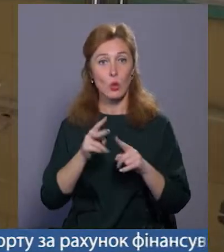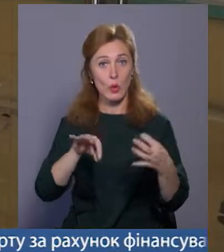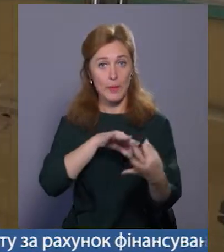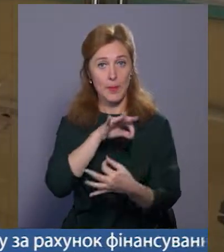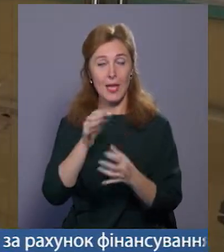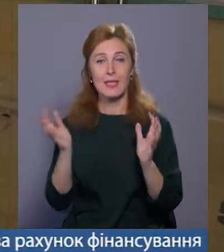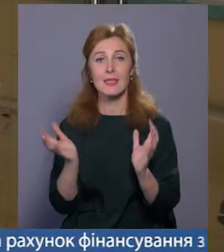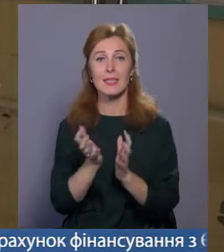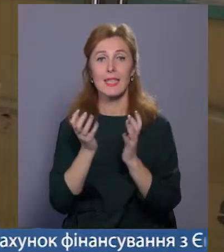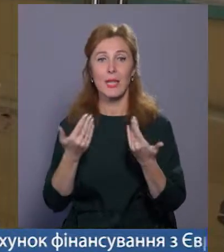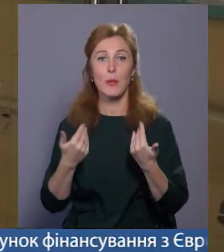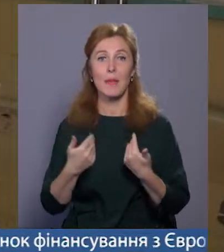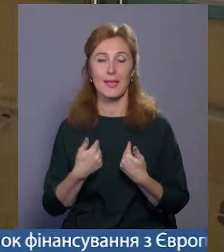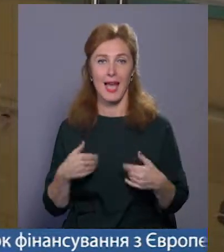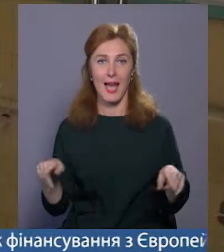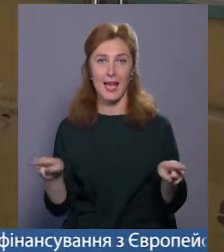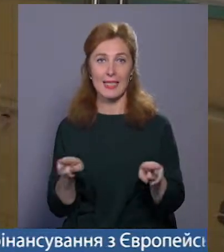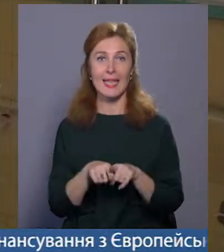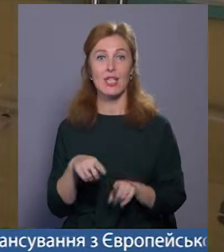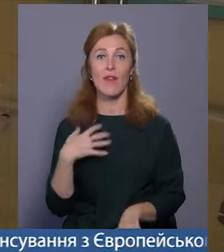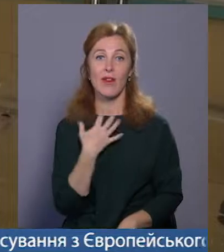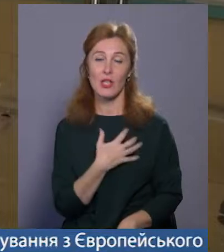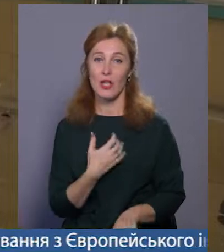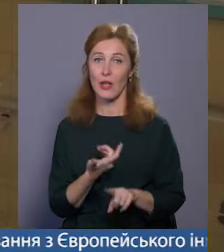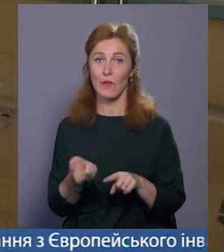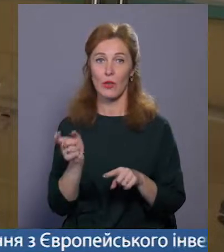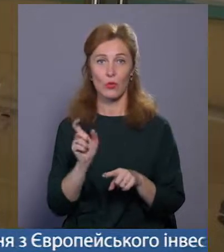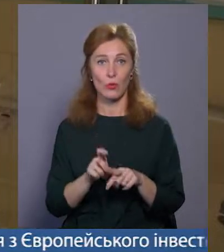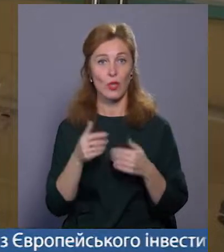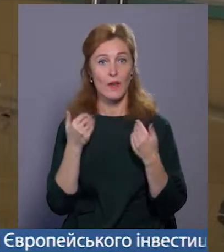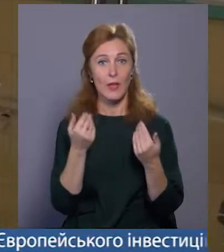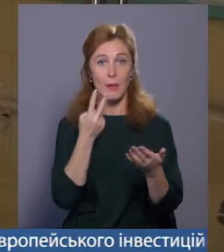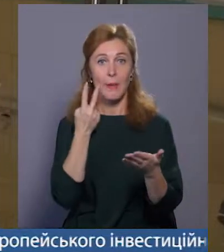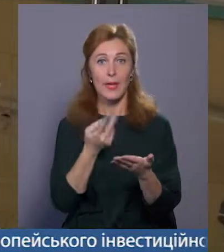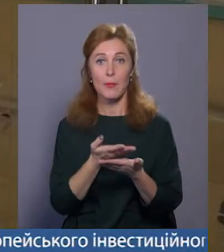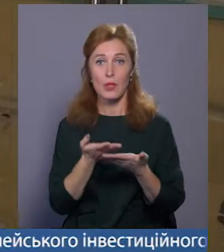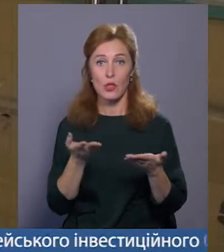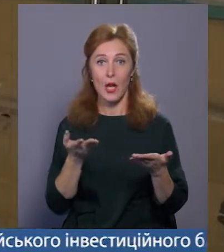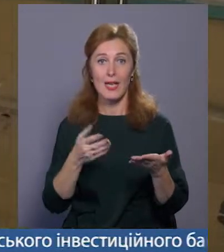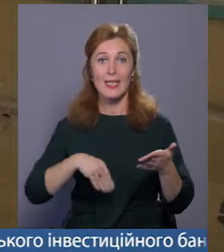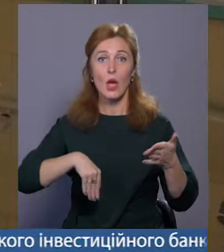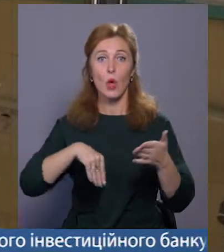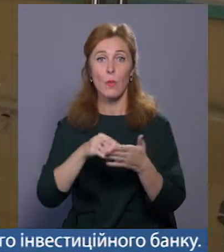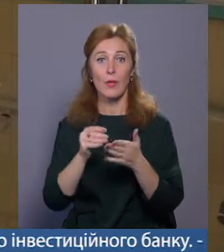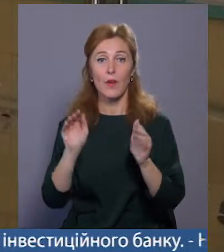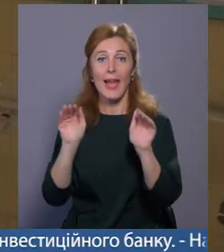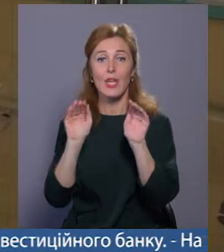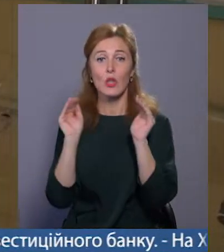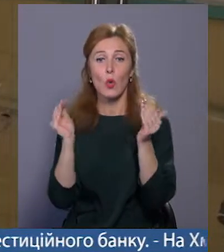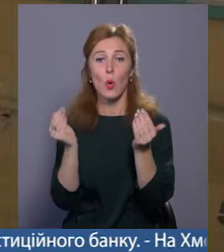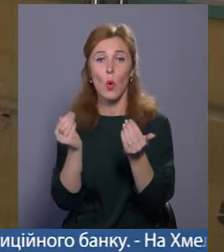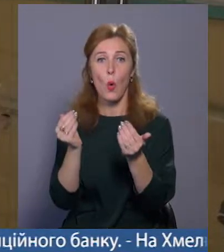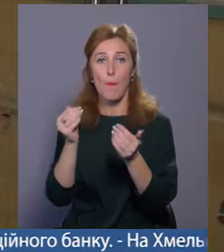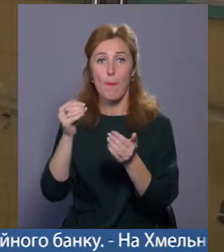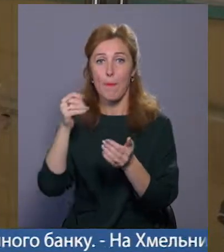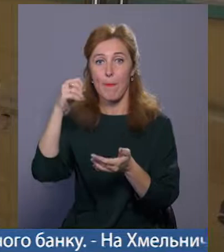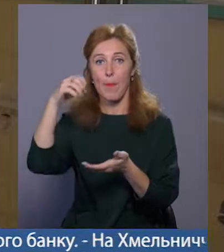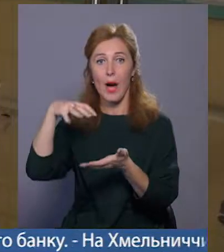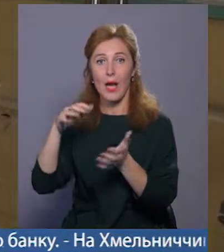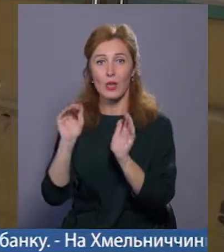мене» теж важливий дуже. Він передбачає закупівлю інкубатора для максимального створення